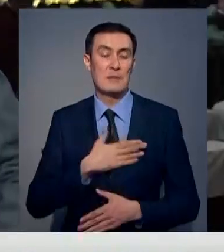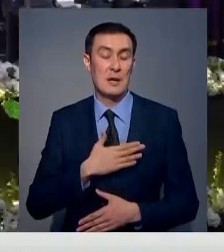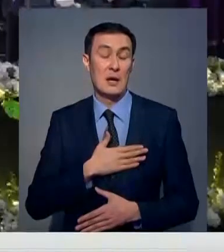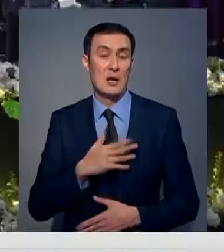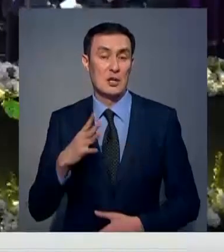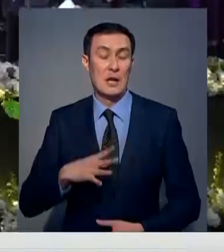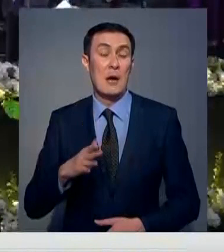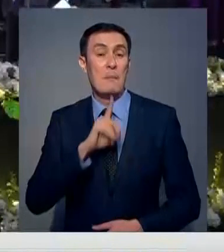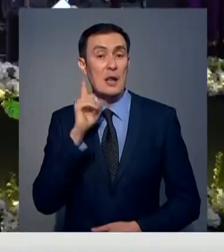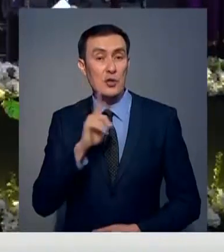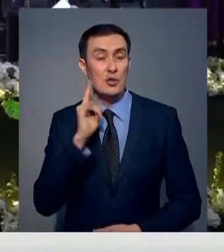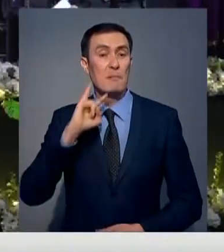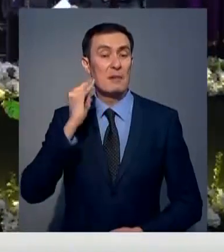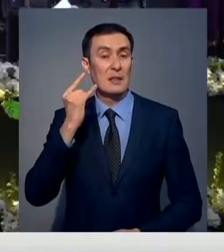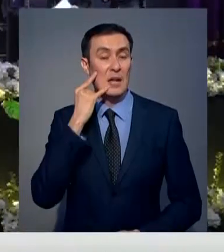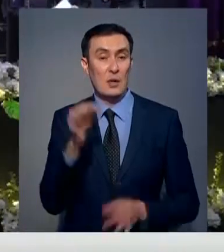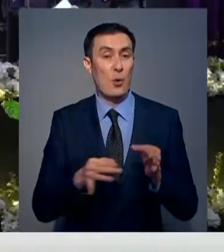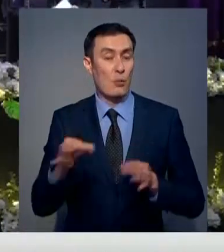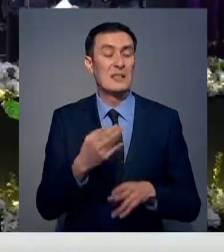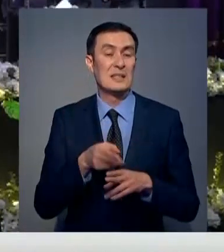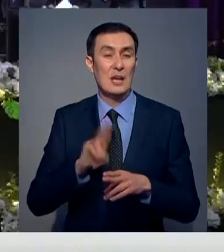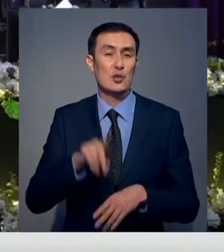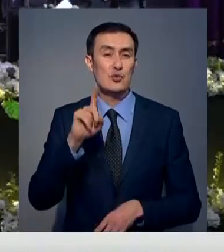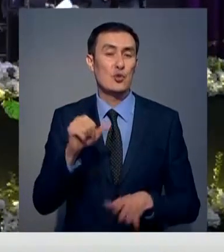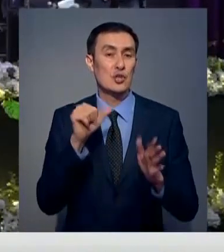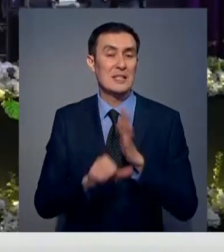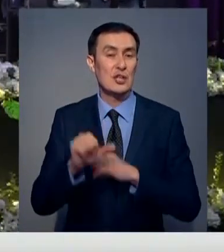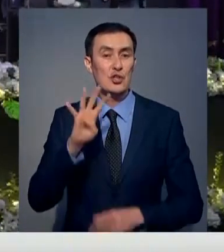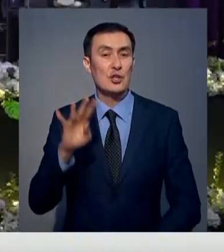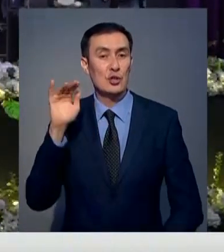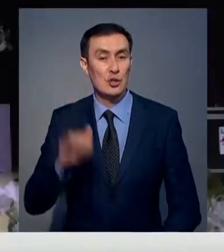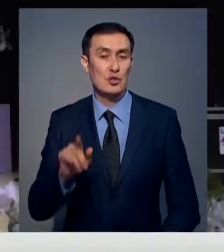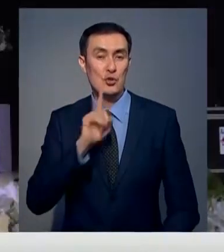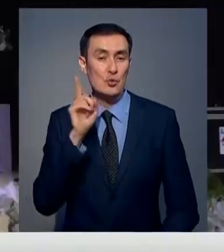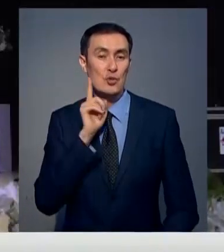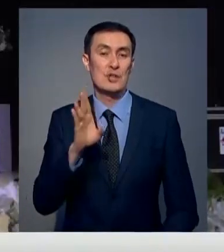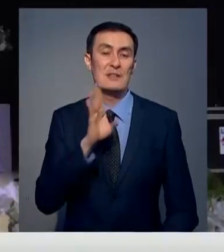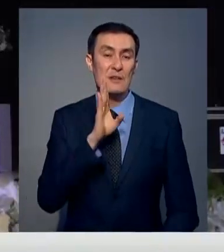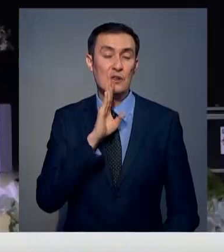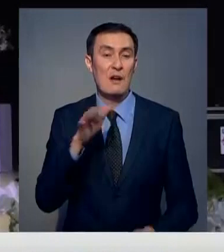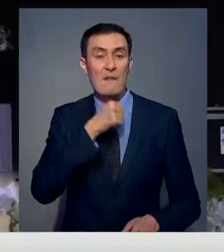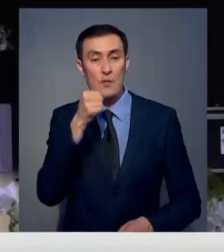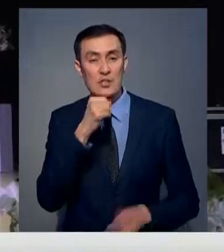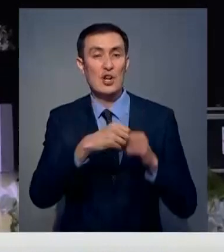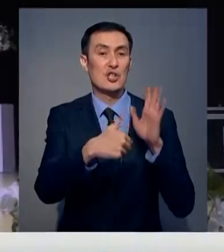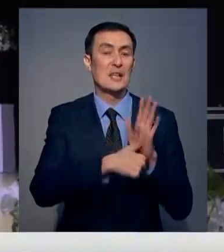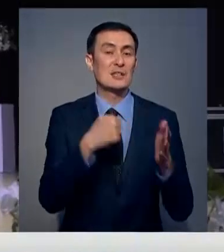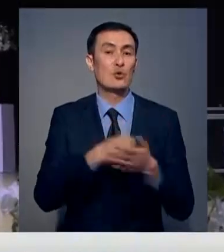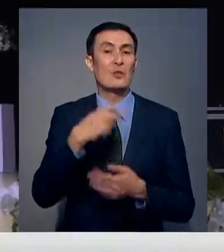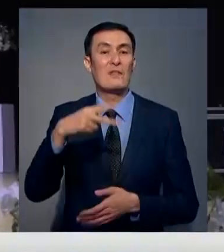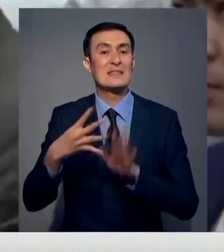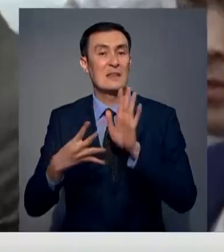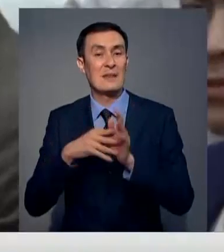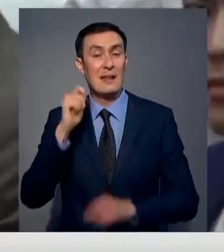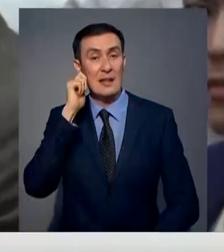мне. Молодежь Павлодарского Прииртышья – это 164 тысячи юношей и девушек в возрасте от 16 до